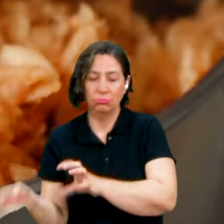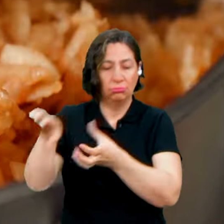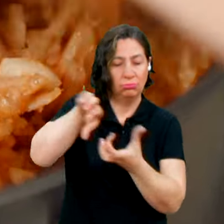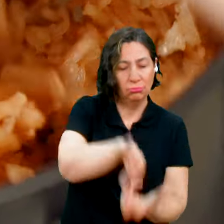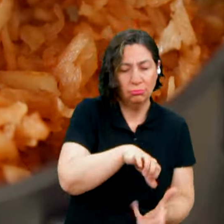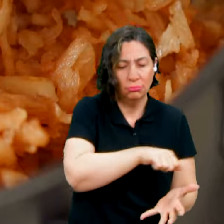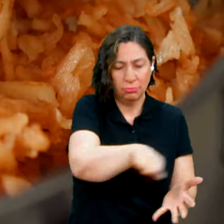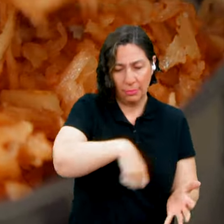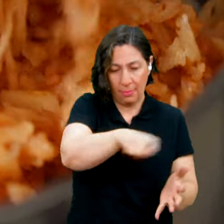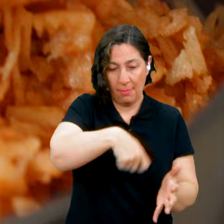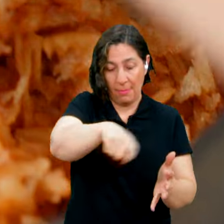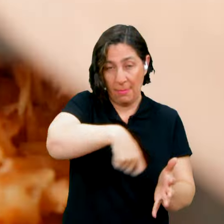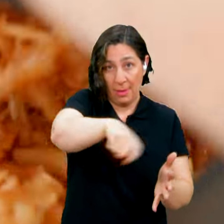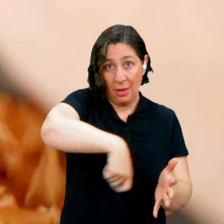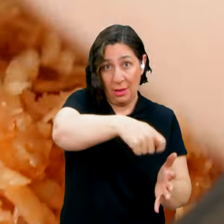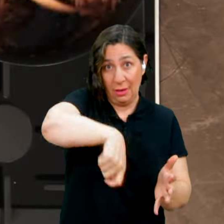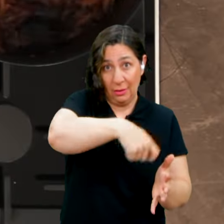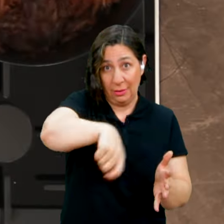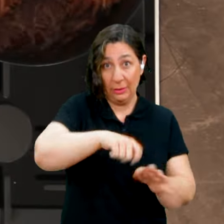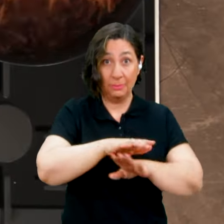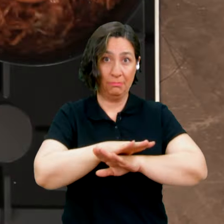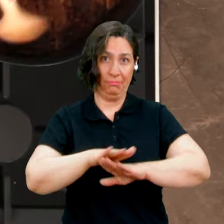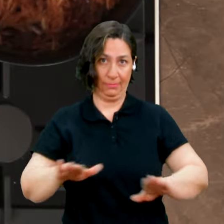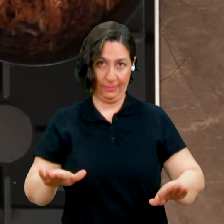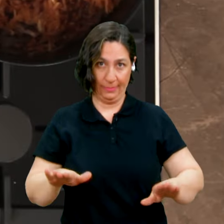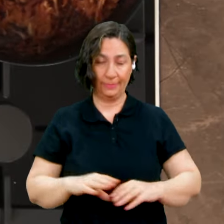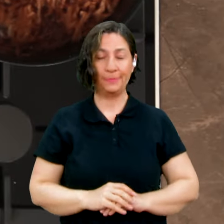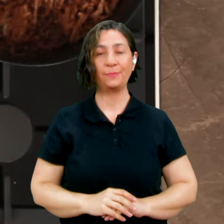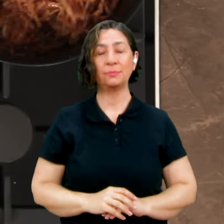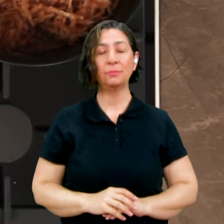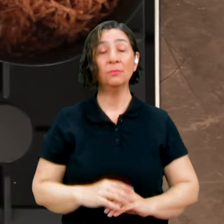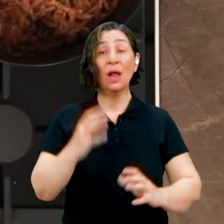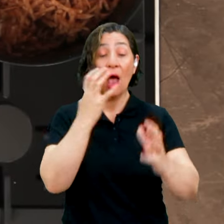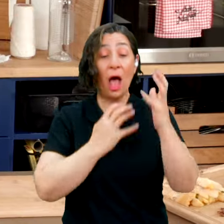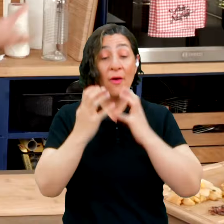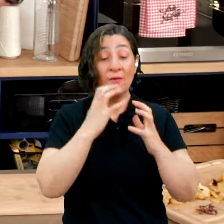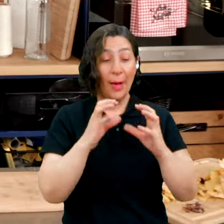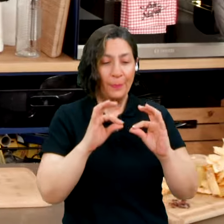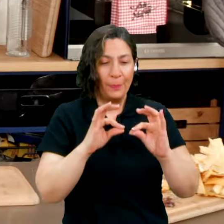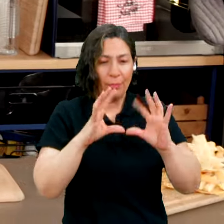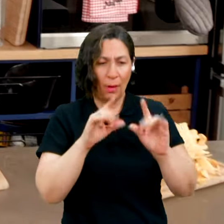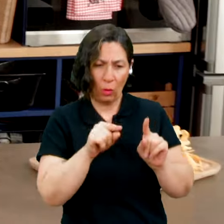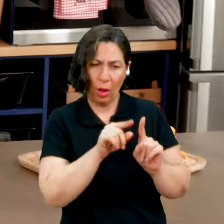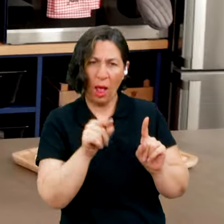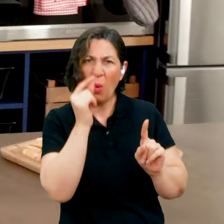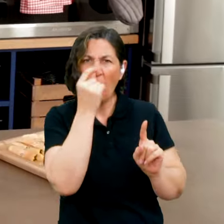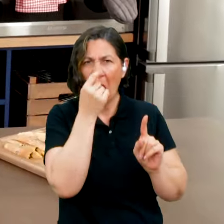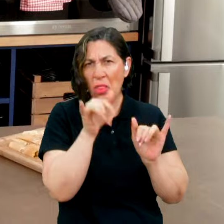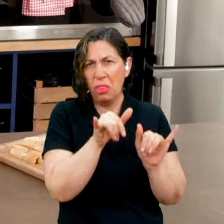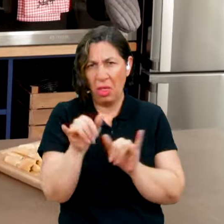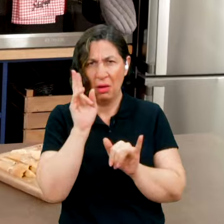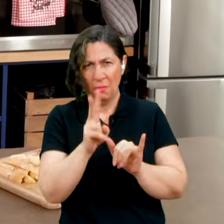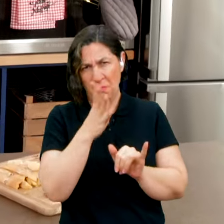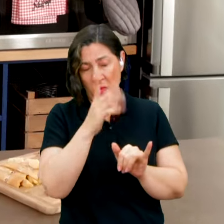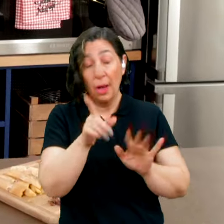ayvayı direkt olarak tencerenin içerisine alıyorsunuz. Ve her şeyi güzelce bir karıştırıyorsunuz. Ayva marmelatı buraya kadar son